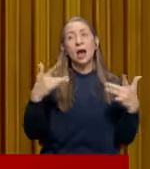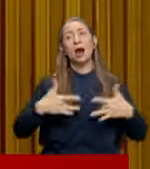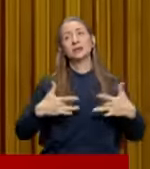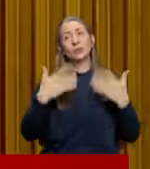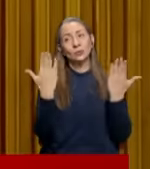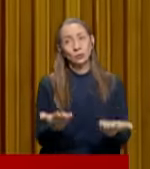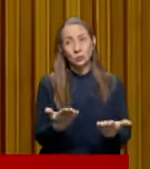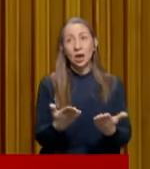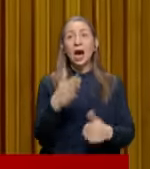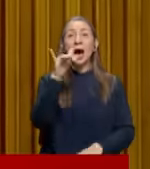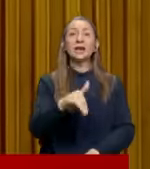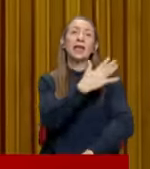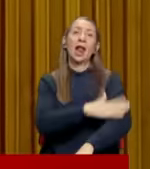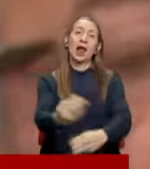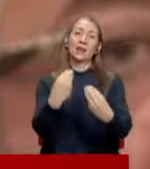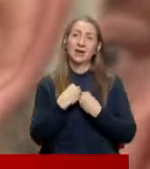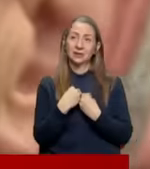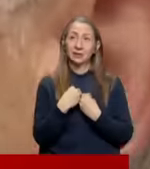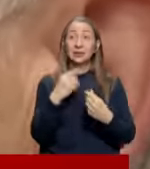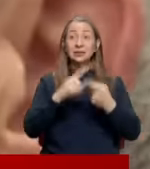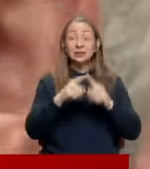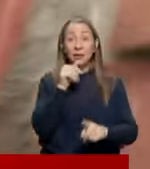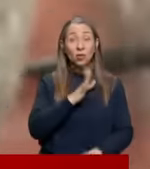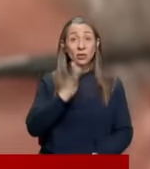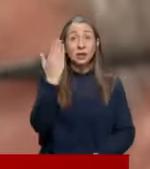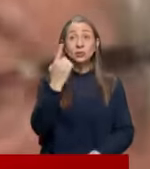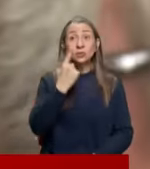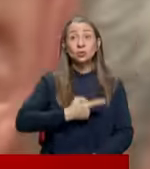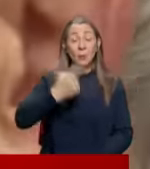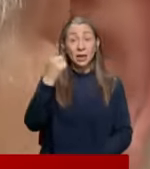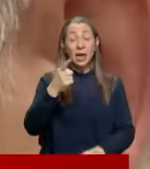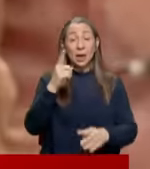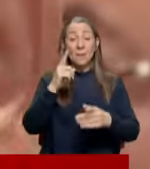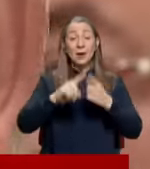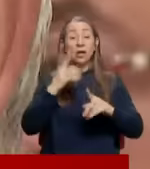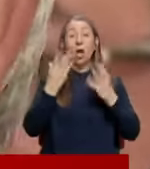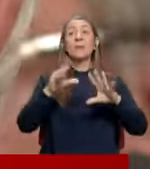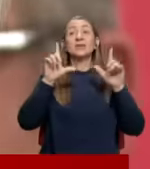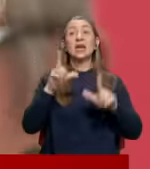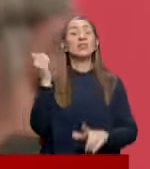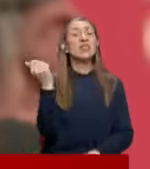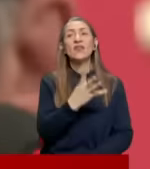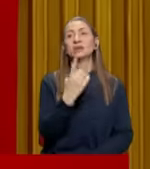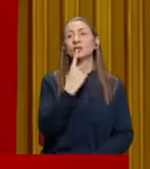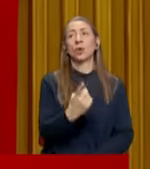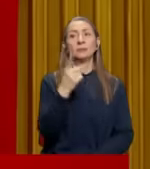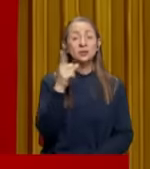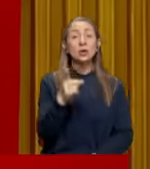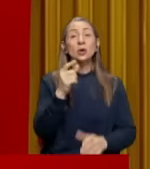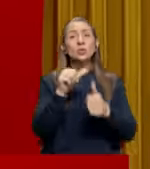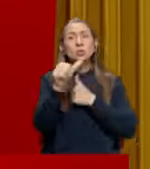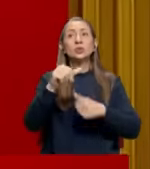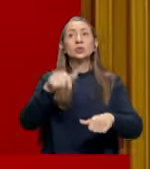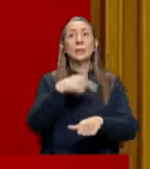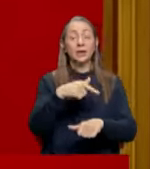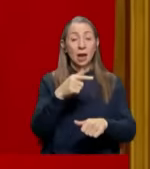razı olsun, hakkınızı helal edin. Kılıçdaroğlu daha önce Cumhurbaşkanı'nın partili olmaması gerektiğini defalarca söylemişti. Uzun